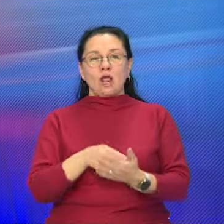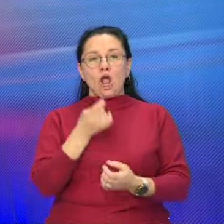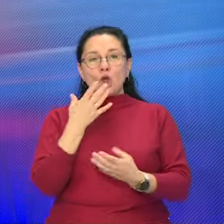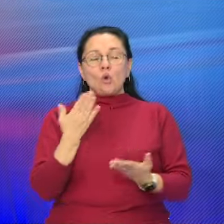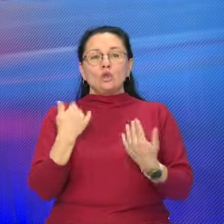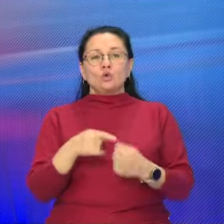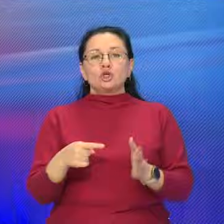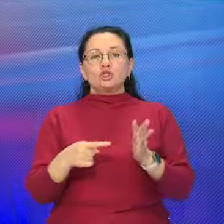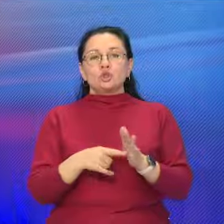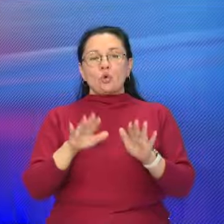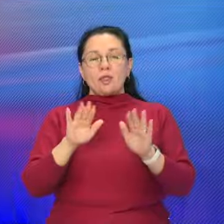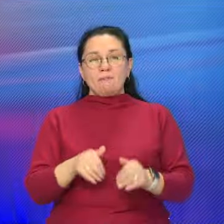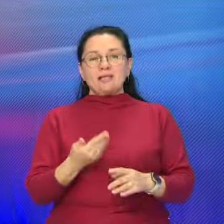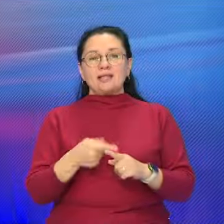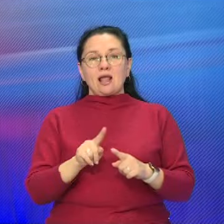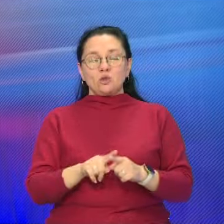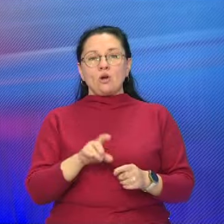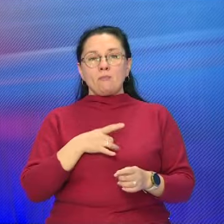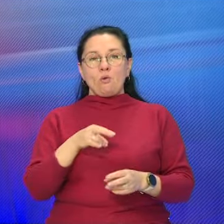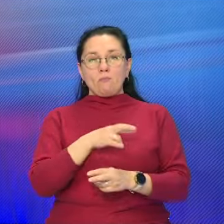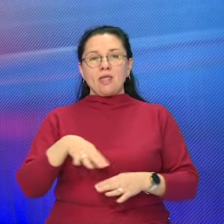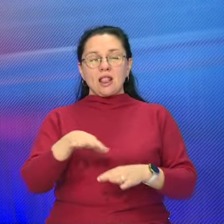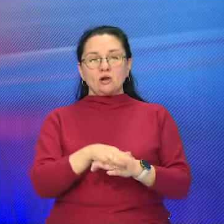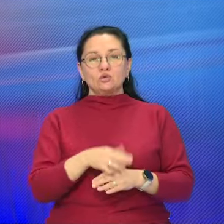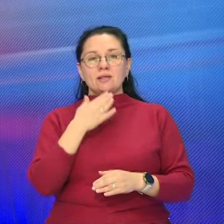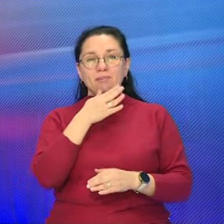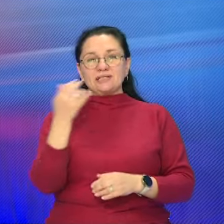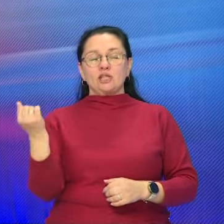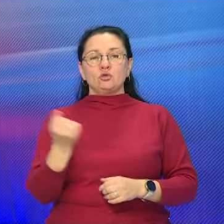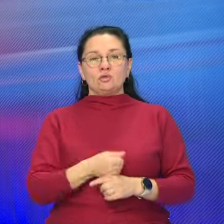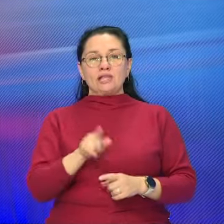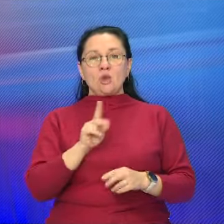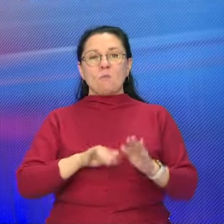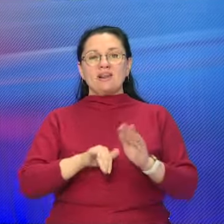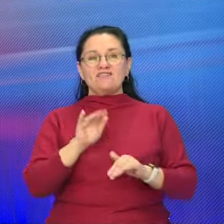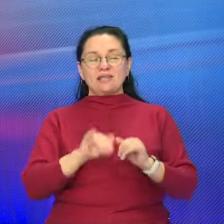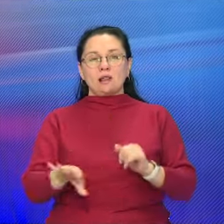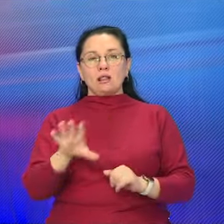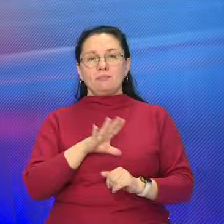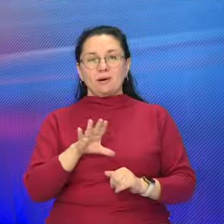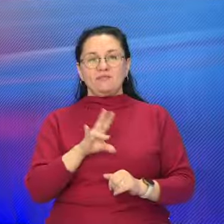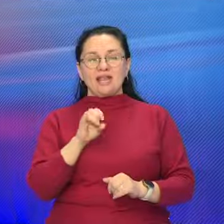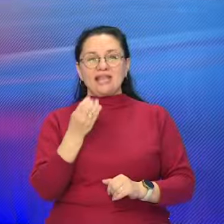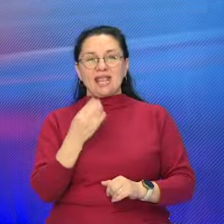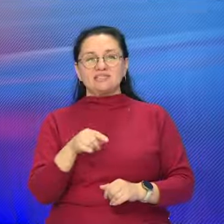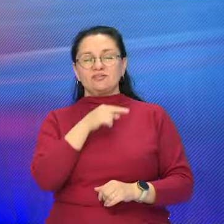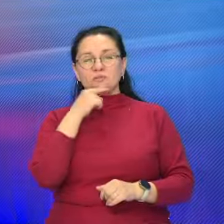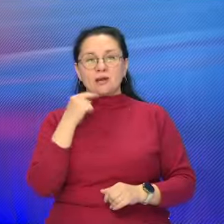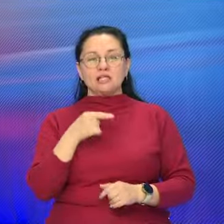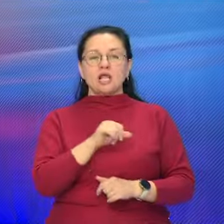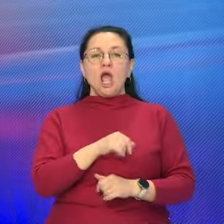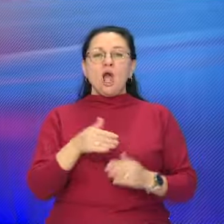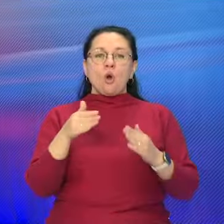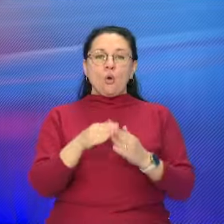шостая кропка на карте дрифт-тура по Беларуси. За апошний тыдень профессионалы побывали у Нясвіжы, Косове, Бресте, Гомеле и